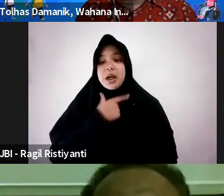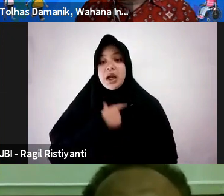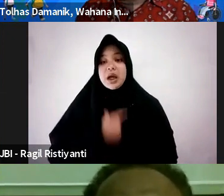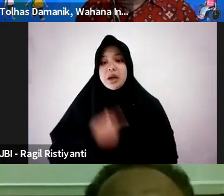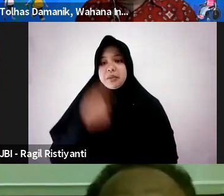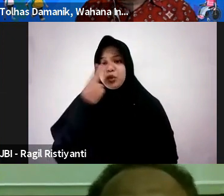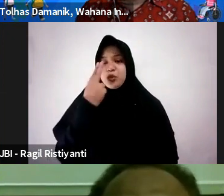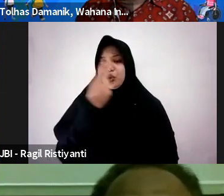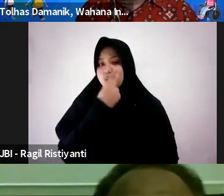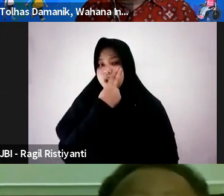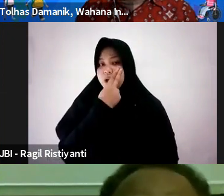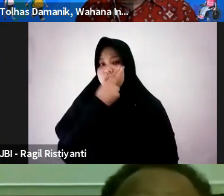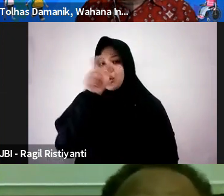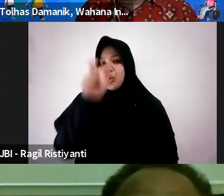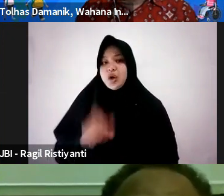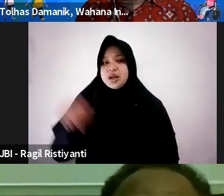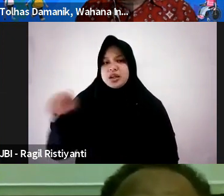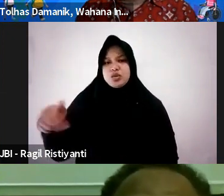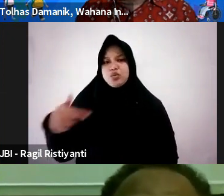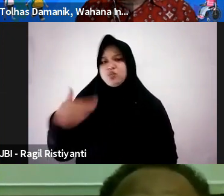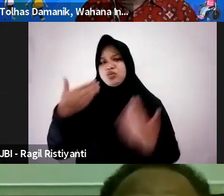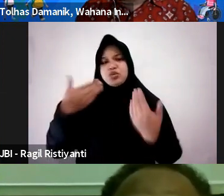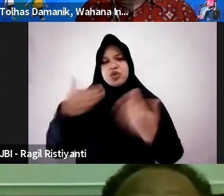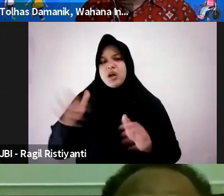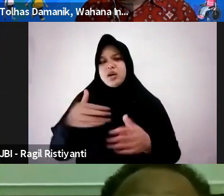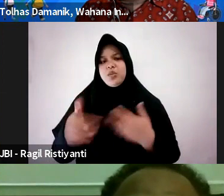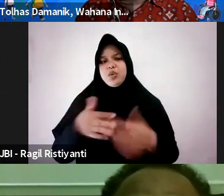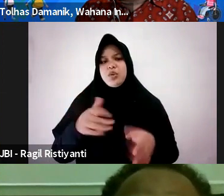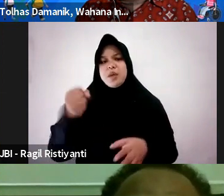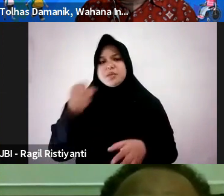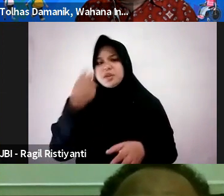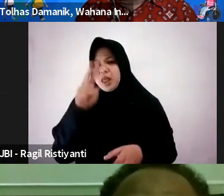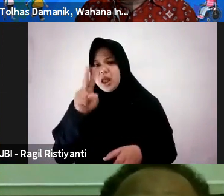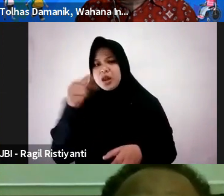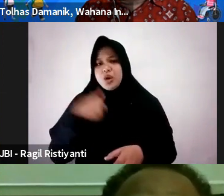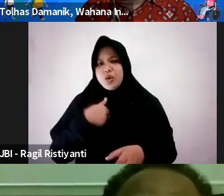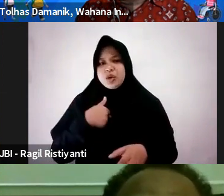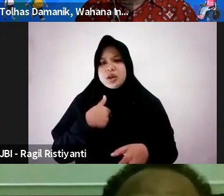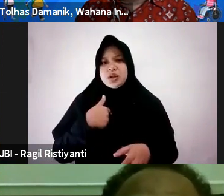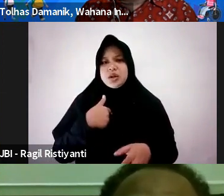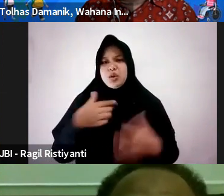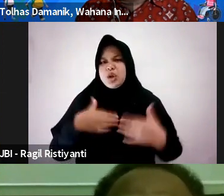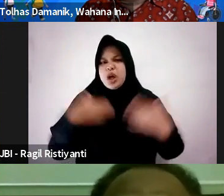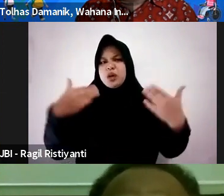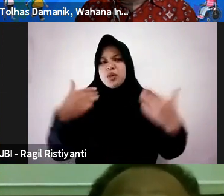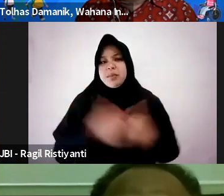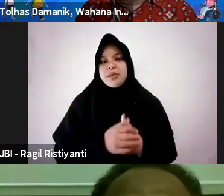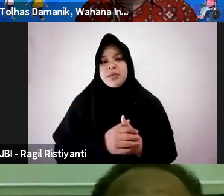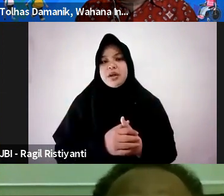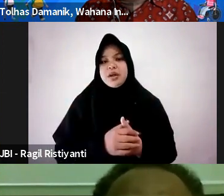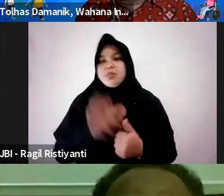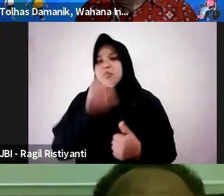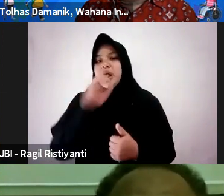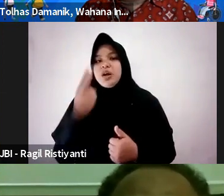gitu orang-orang disini juga maunya tuh Ah udah nggak usah dibilang akan enggak bisa melihat atau site-site people bilang aja Bu tahu